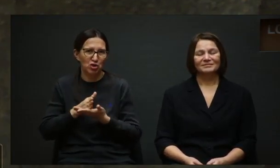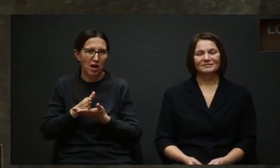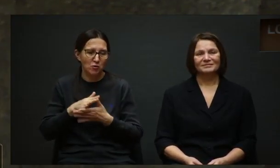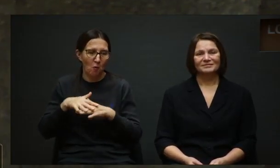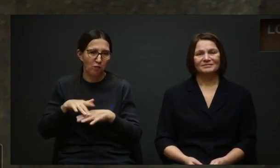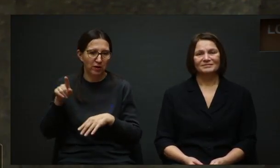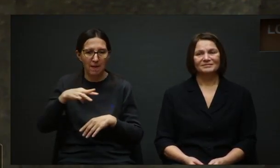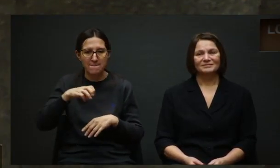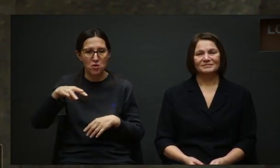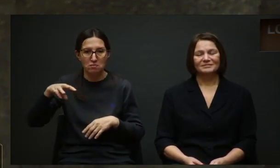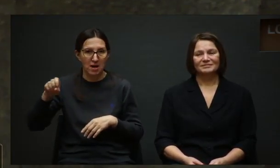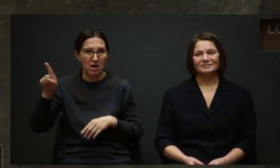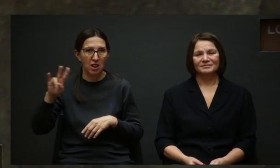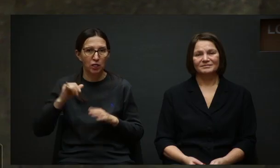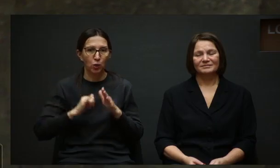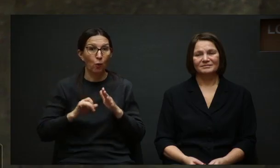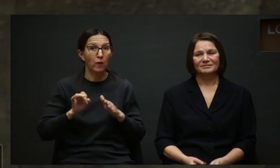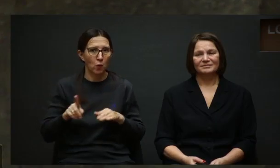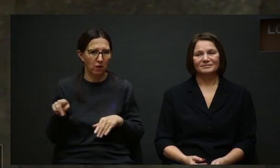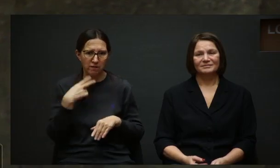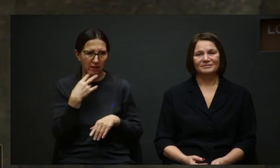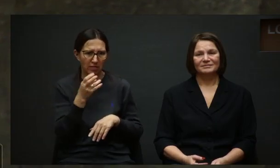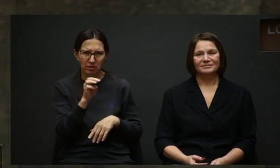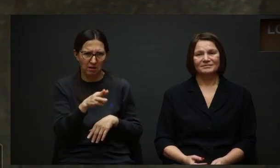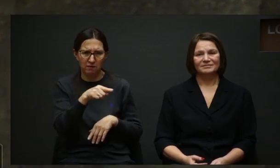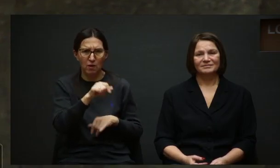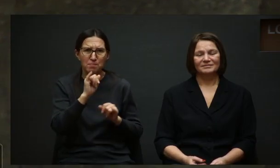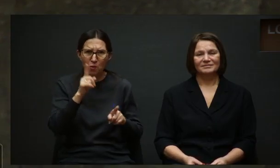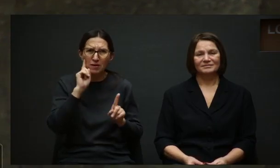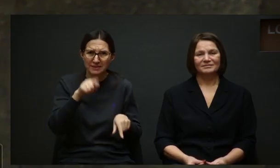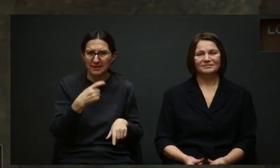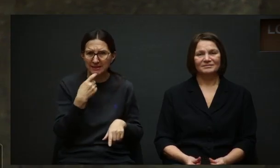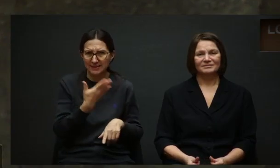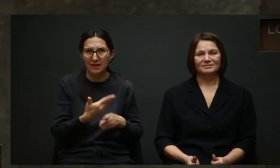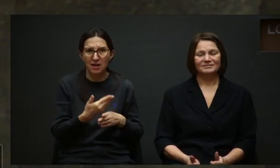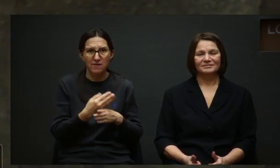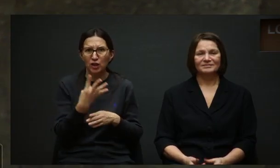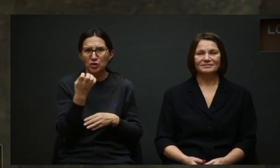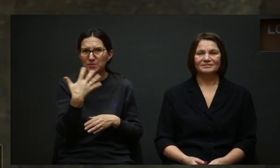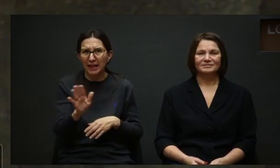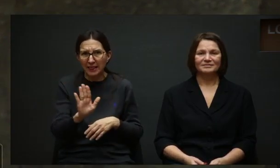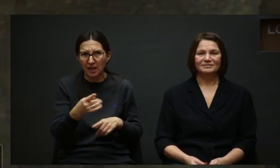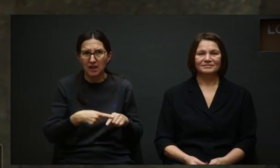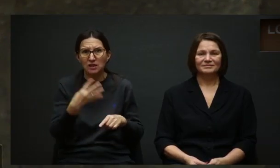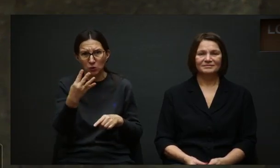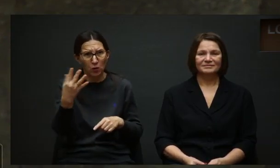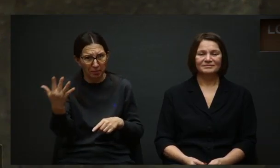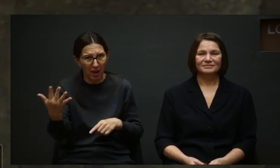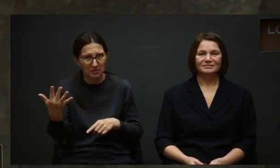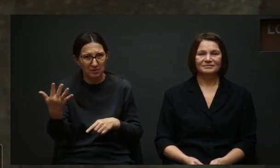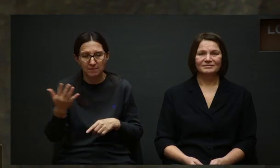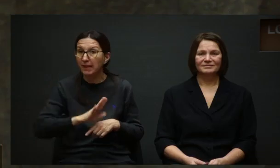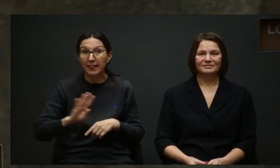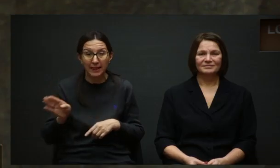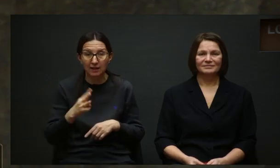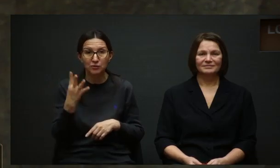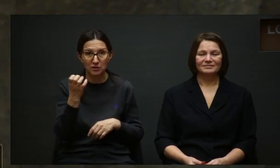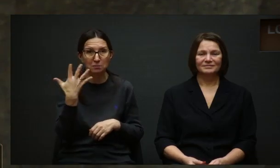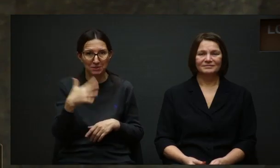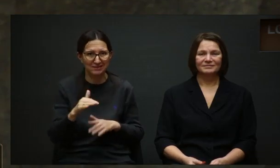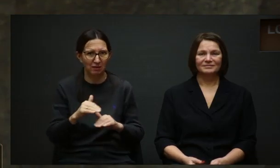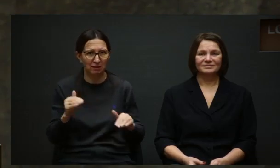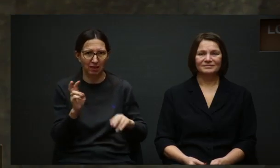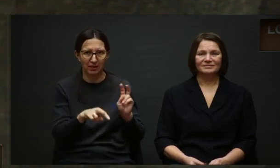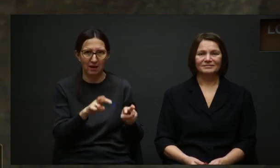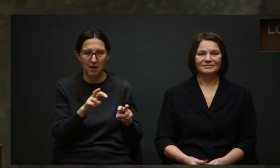в МОМе, в Нью-Йорке, они говорят: нет, девушка, видимо, вы плохо знаете язык, наверное, не 450, а 45. Нет,